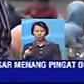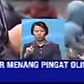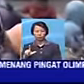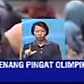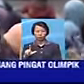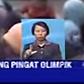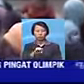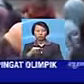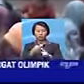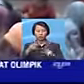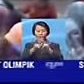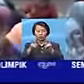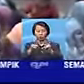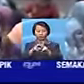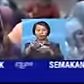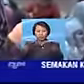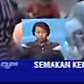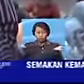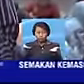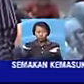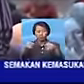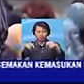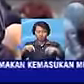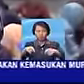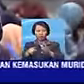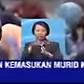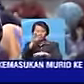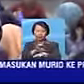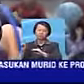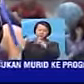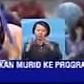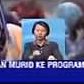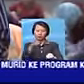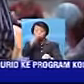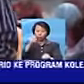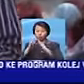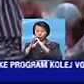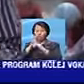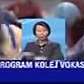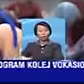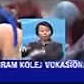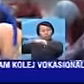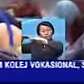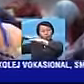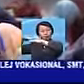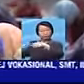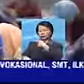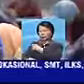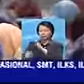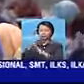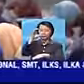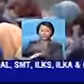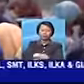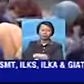kampung inilah kawasan kampung di Teluk Pasu ini yang terpaksa berpindah akibat daripada limpahan air Sungai Rus yang menyebabkan beliau